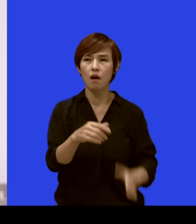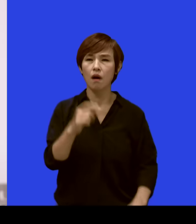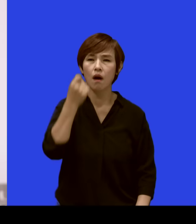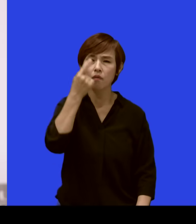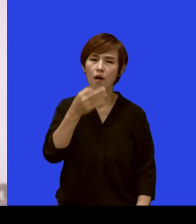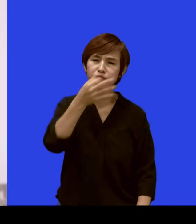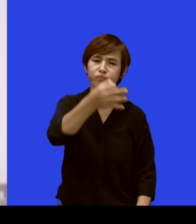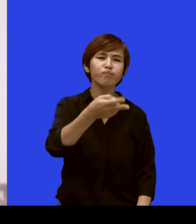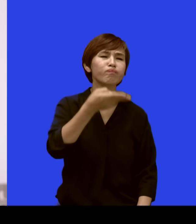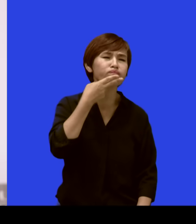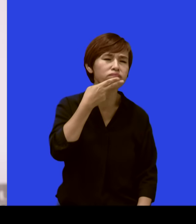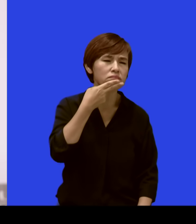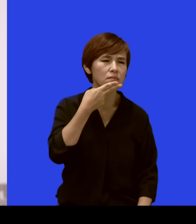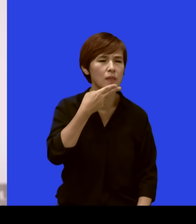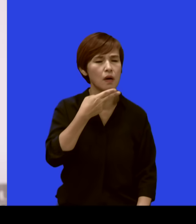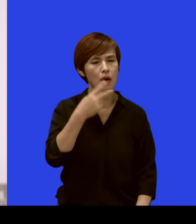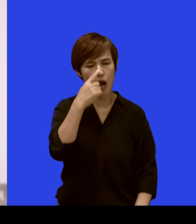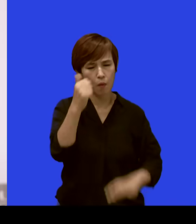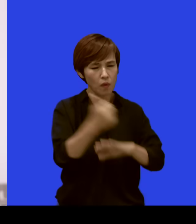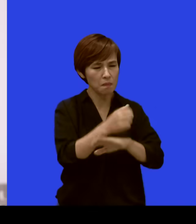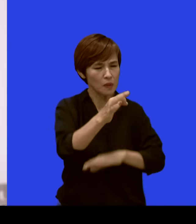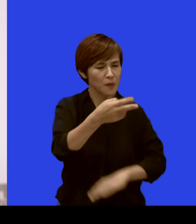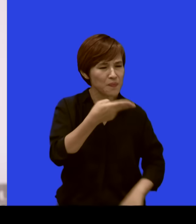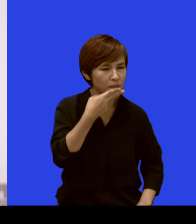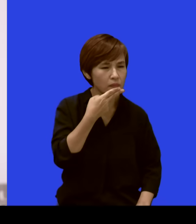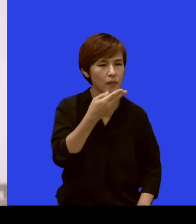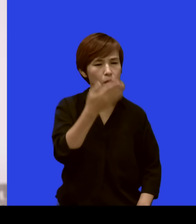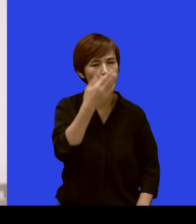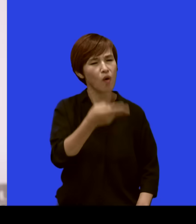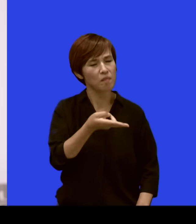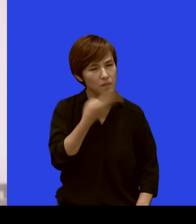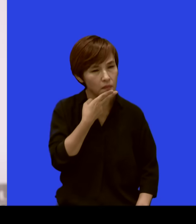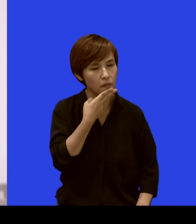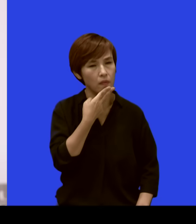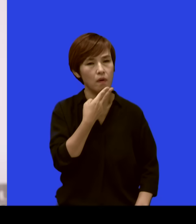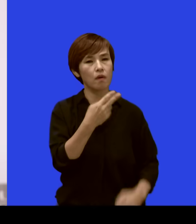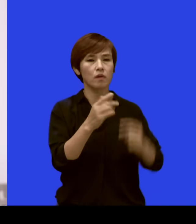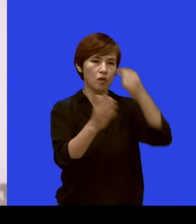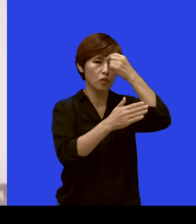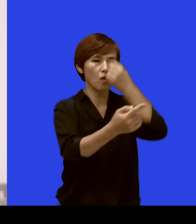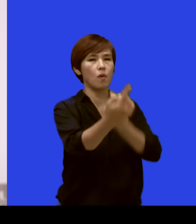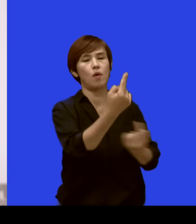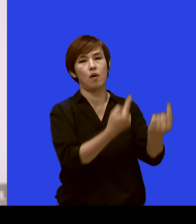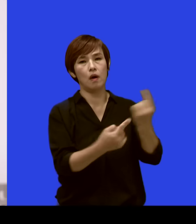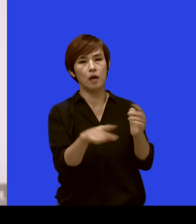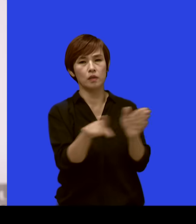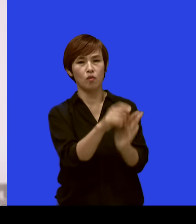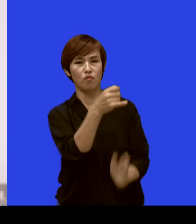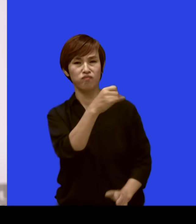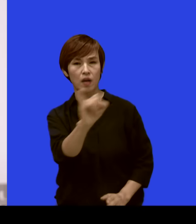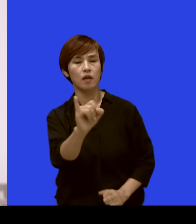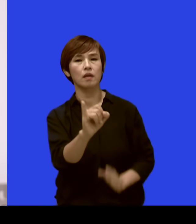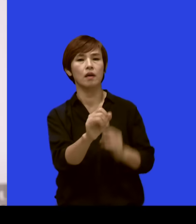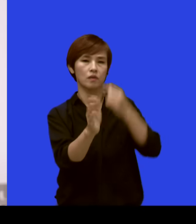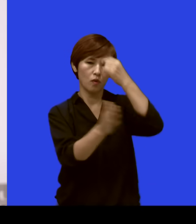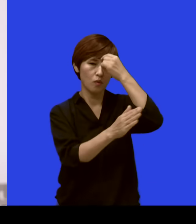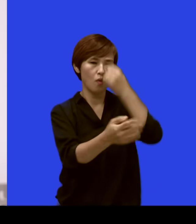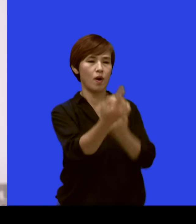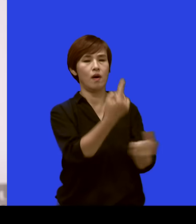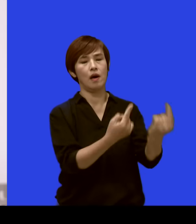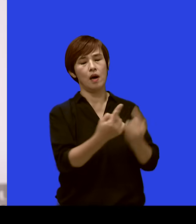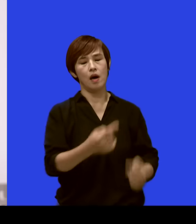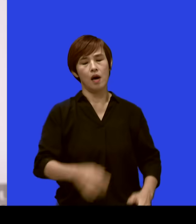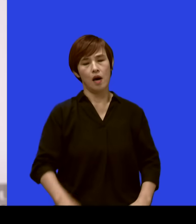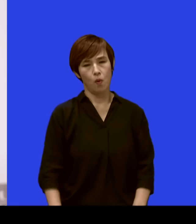내시는 분들, 애들 학원을 못 내시는 분, 먹을 게 없는 분들 이런 분들이 저희 교회에 오시고 신용 불량자들이 오고 그러니까 제가